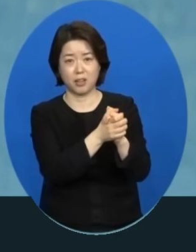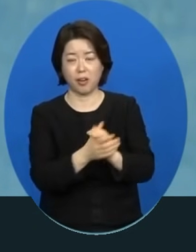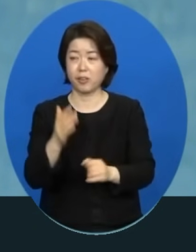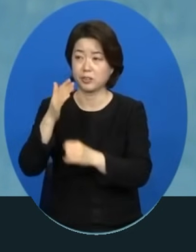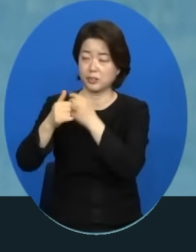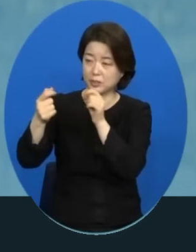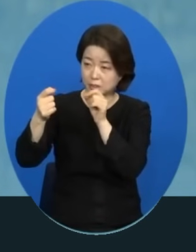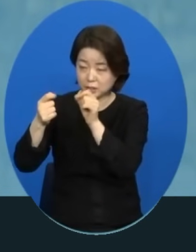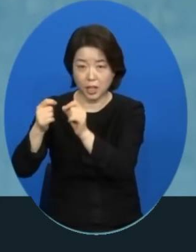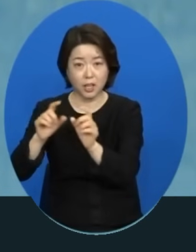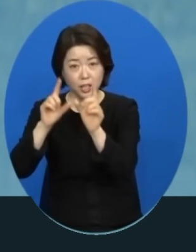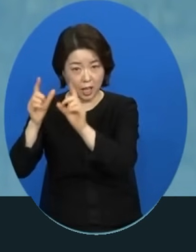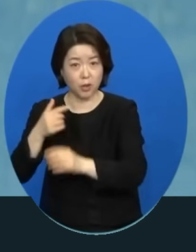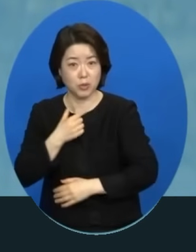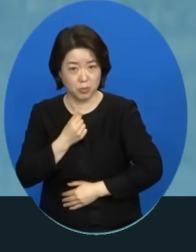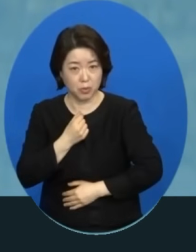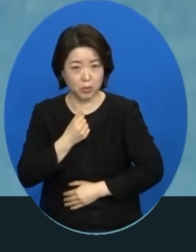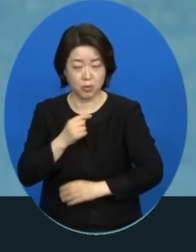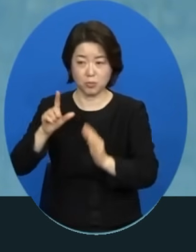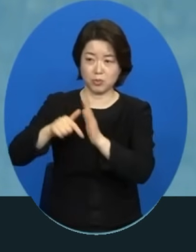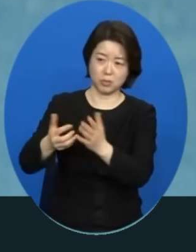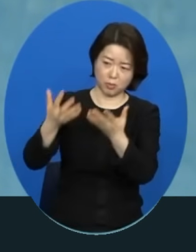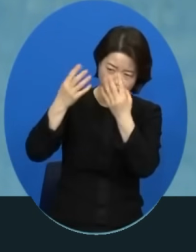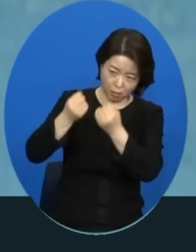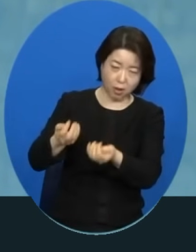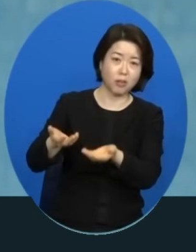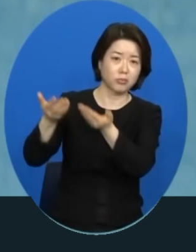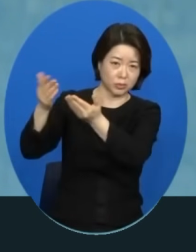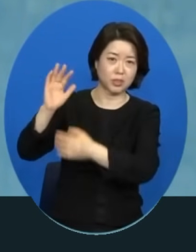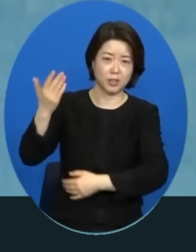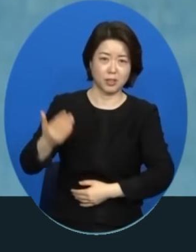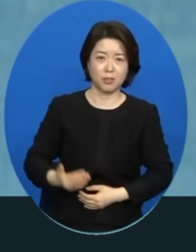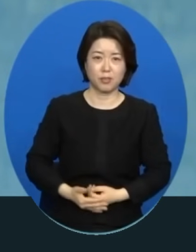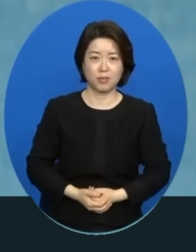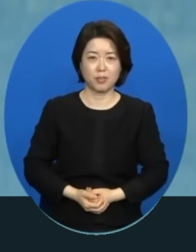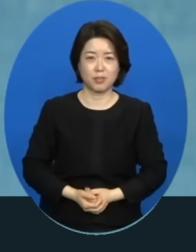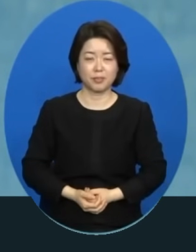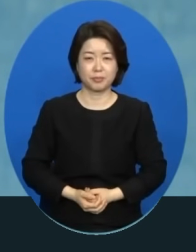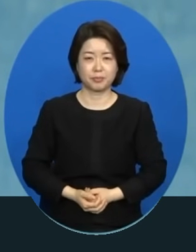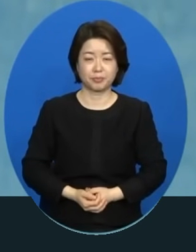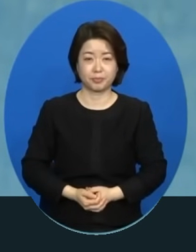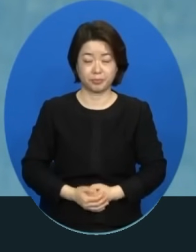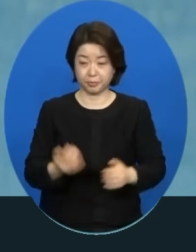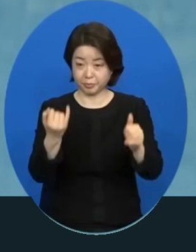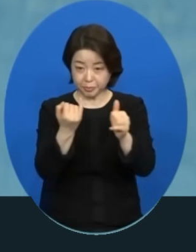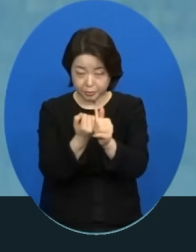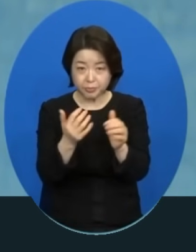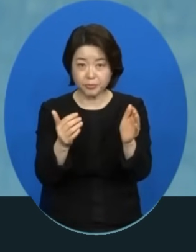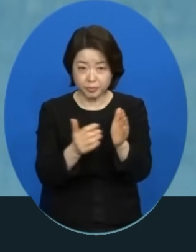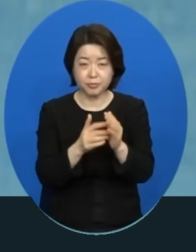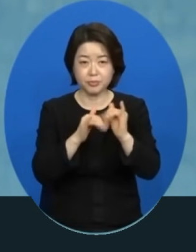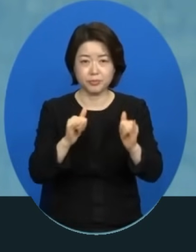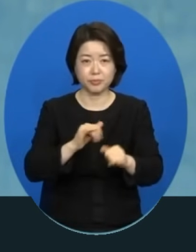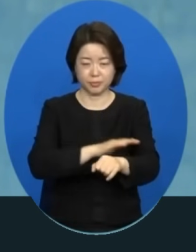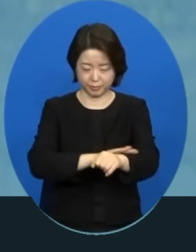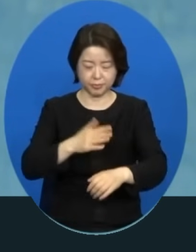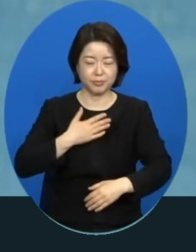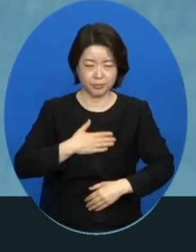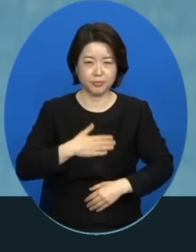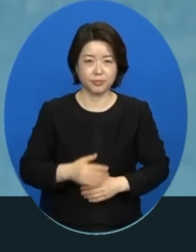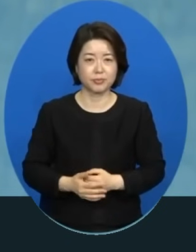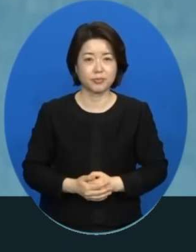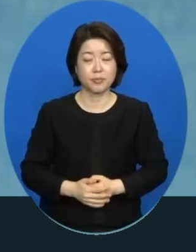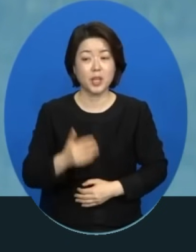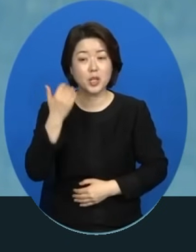가까이 보내고 싶습니까? 시간을 많이 보내셔야 됩니다. 여기서 결혼하신 분들은 잘 아실 텐데